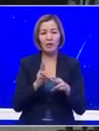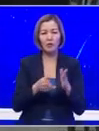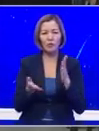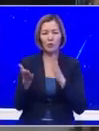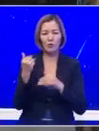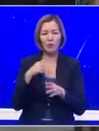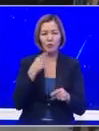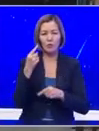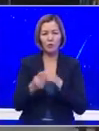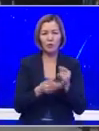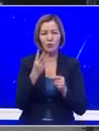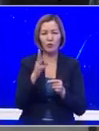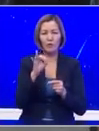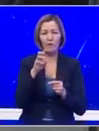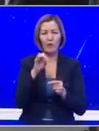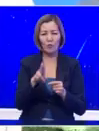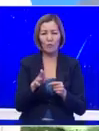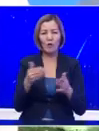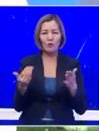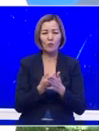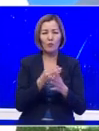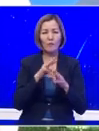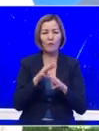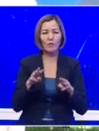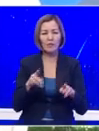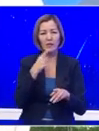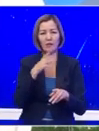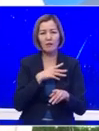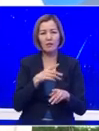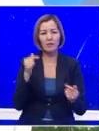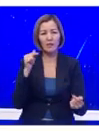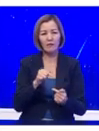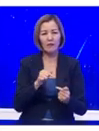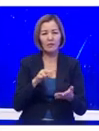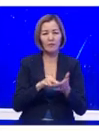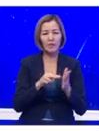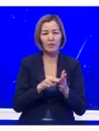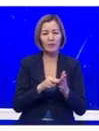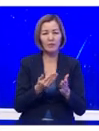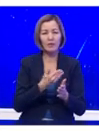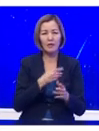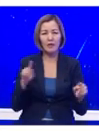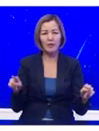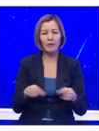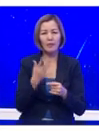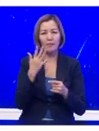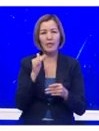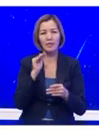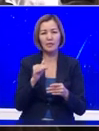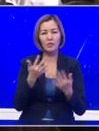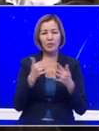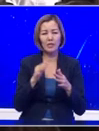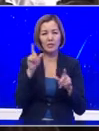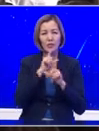уже на протяжении 3 лет. Глава министерства отметил, что в соответствии с планом намечена модернизация 5000 сельских